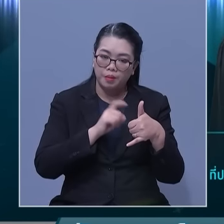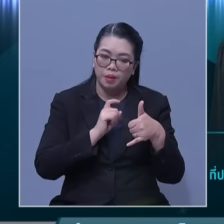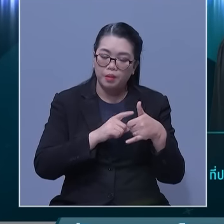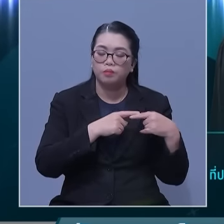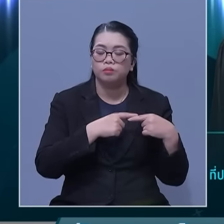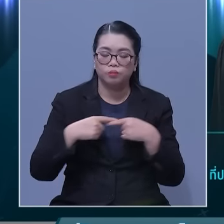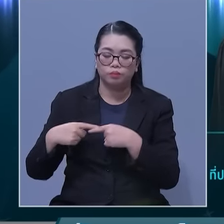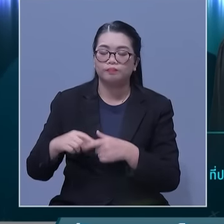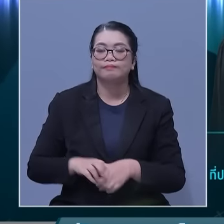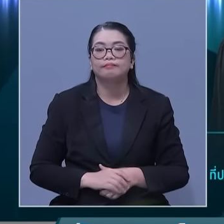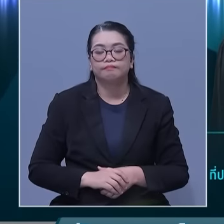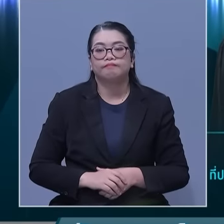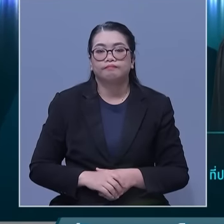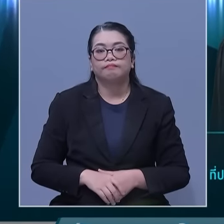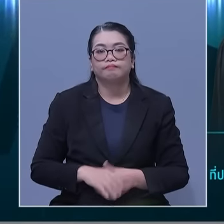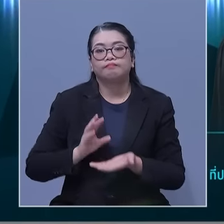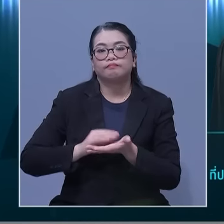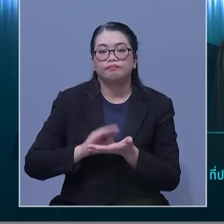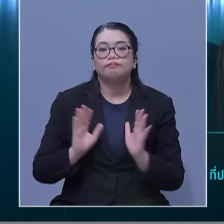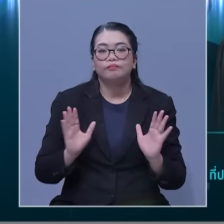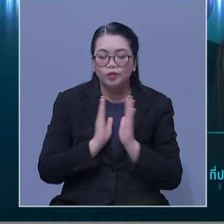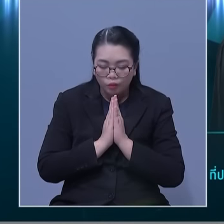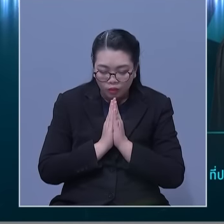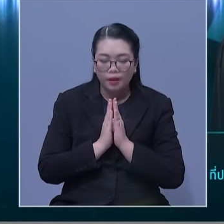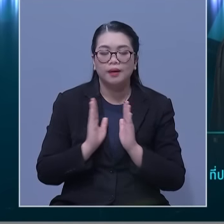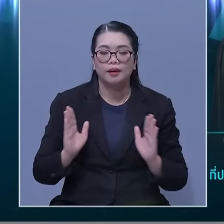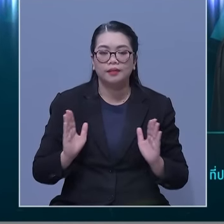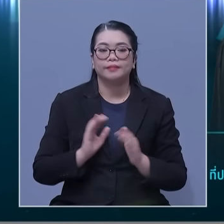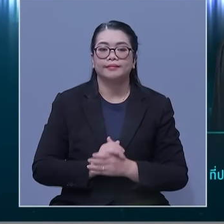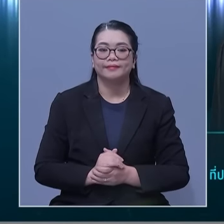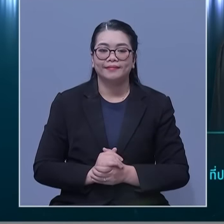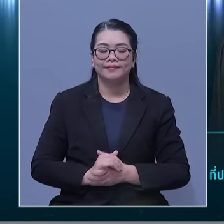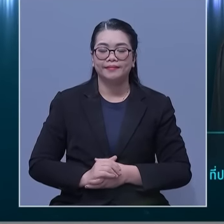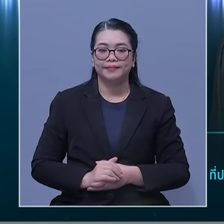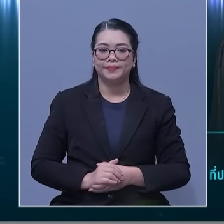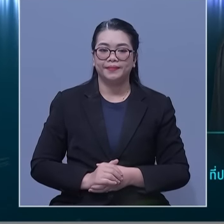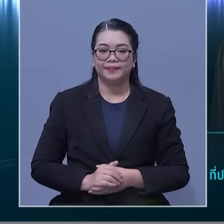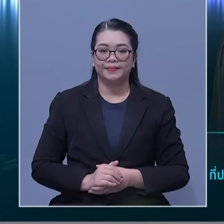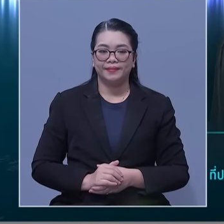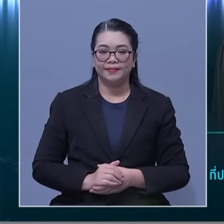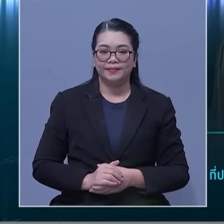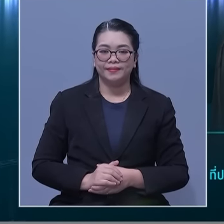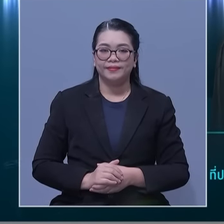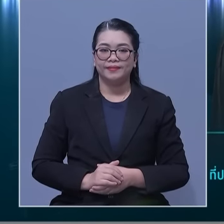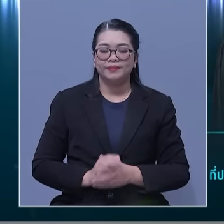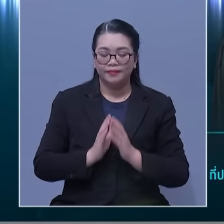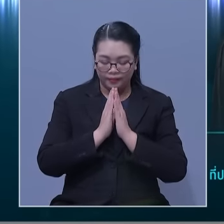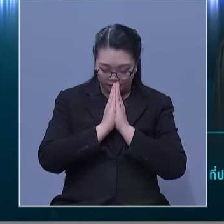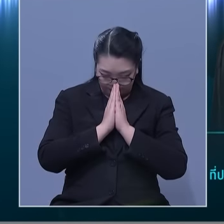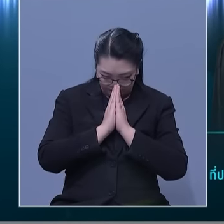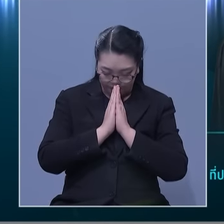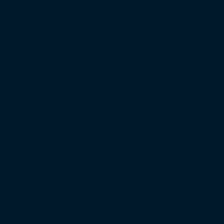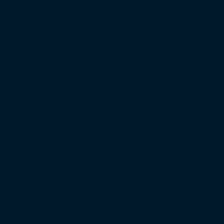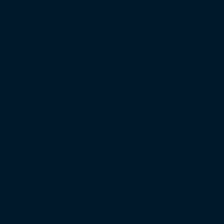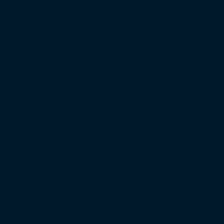ค่ะครับค่ะเอาล่ะค่ะเบื้องต้นสอบถามข้อมูลเท่านี้นะคะขอบคุณมากนะคะขอบพระคุณครับยความยินดีครับคุณจอยคุณอามครับครับสวัสดีครับท่านครับ